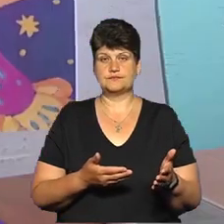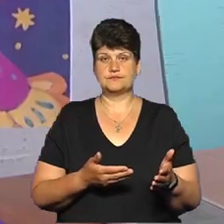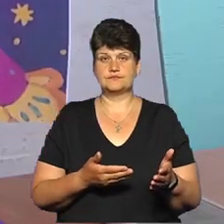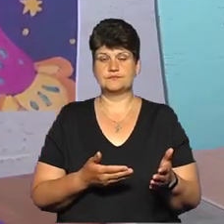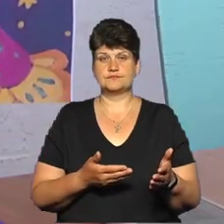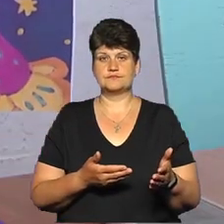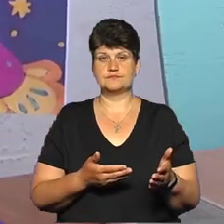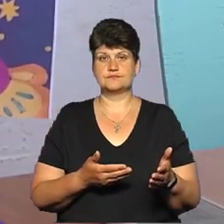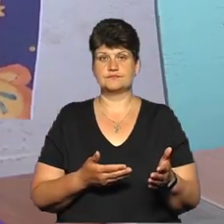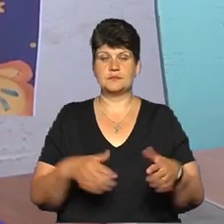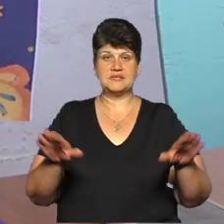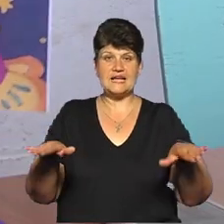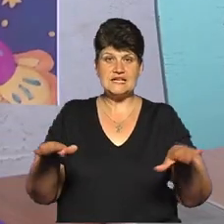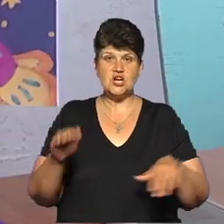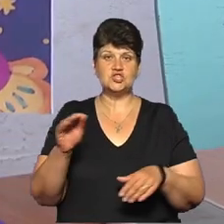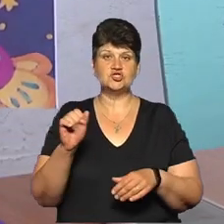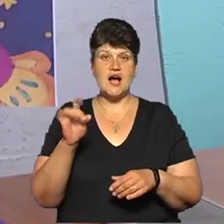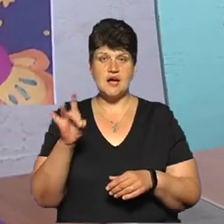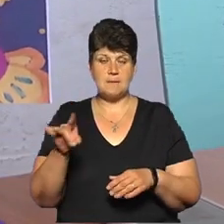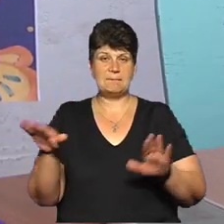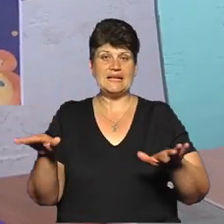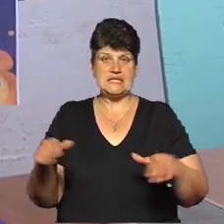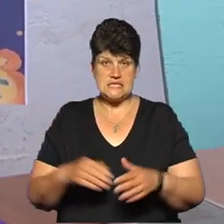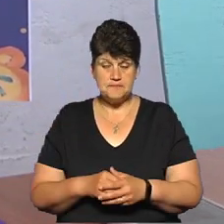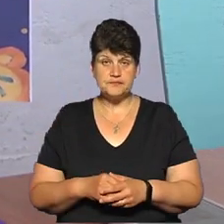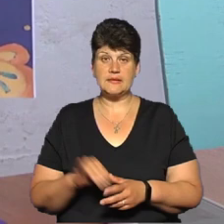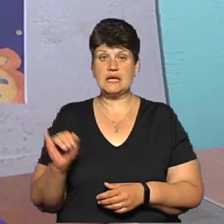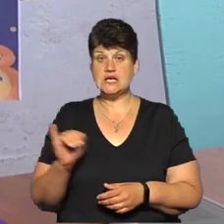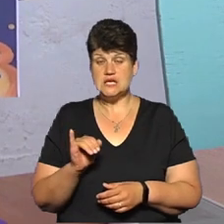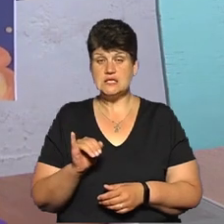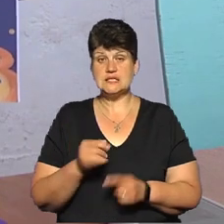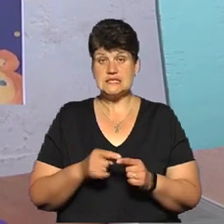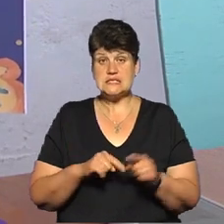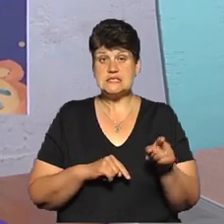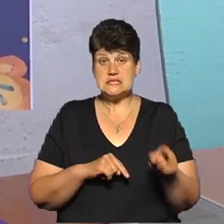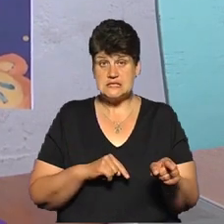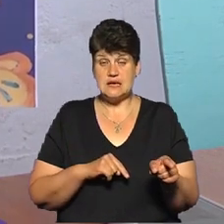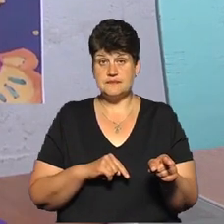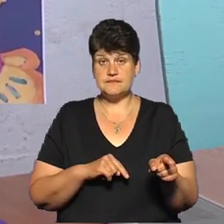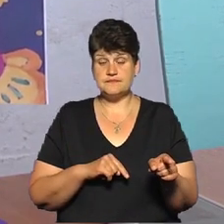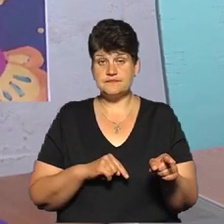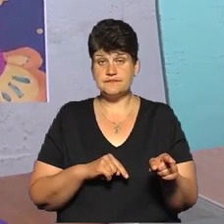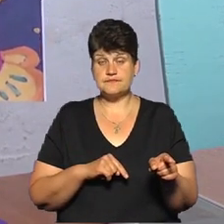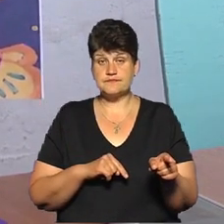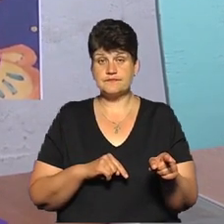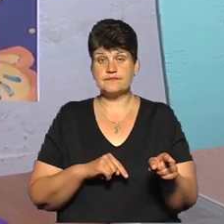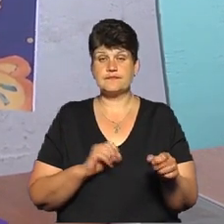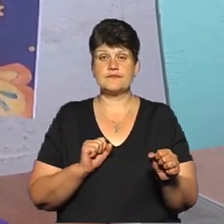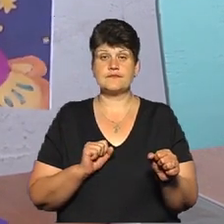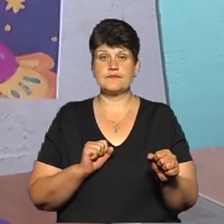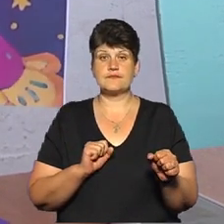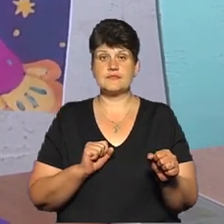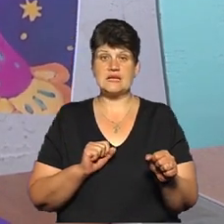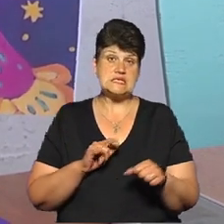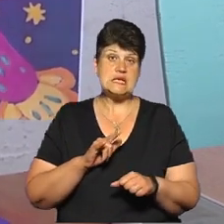птасі, шарптиця. І оце от тигривий такий самоліт.